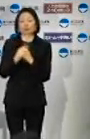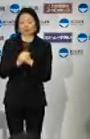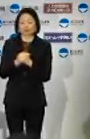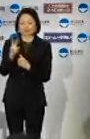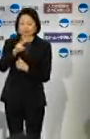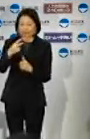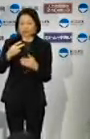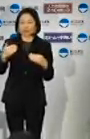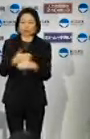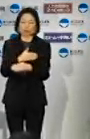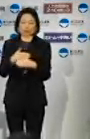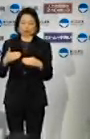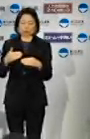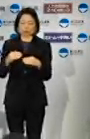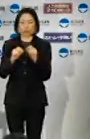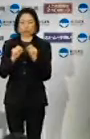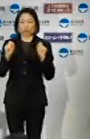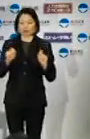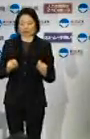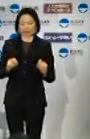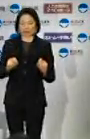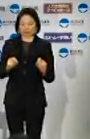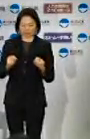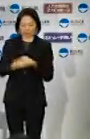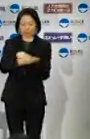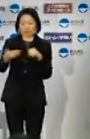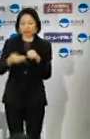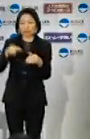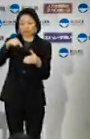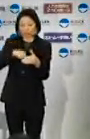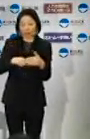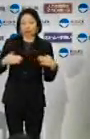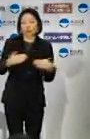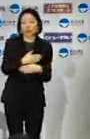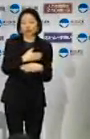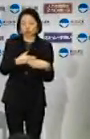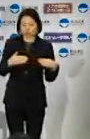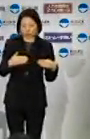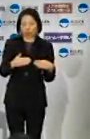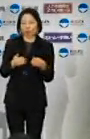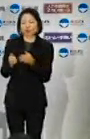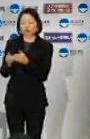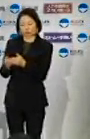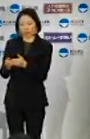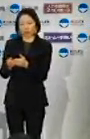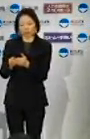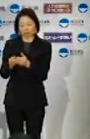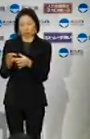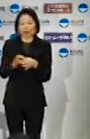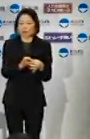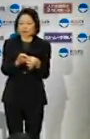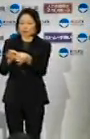二次交通といいますかね、佐渡との島内交通と、連携をしていくということは